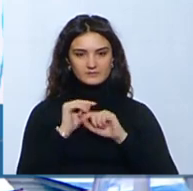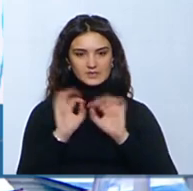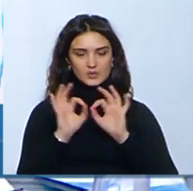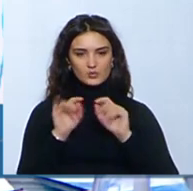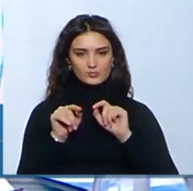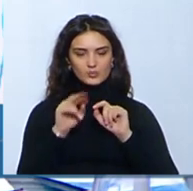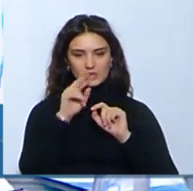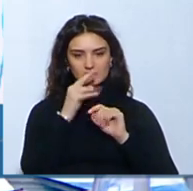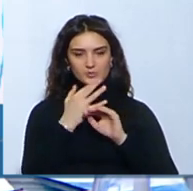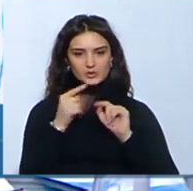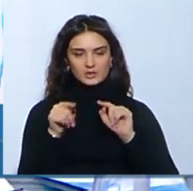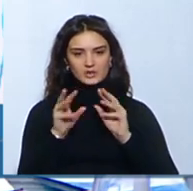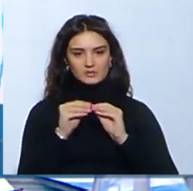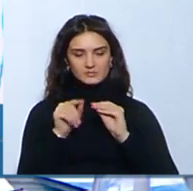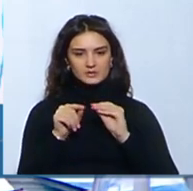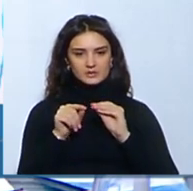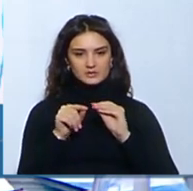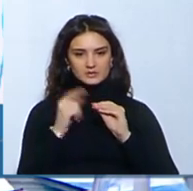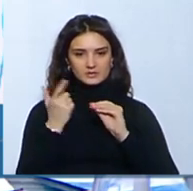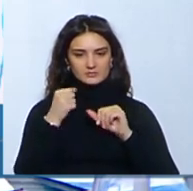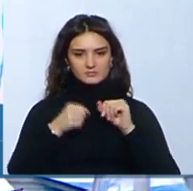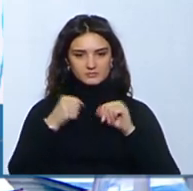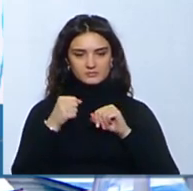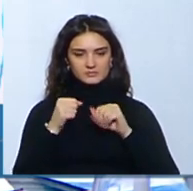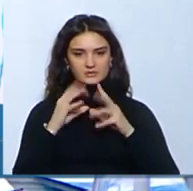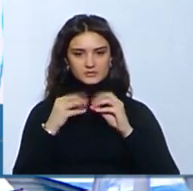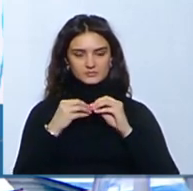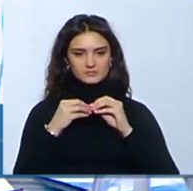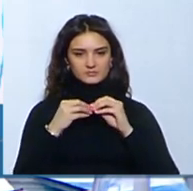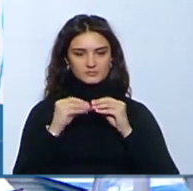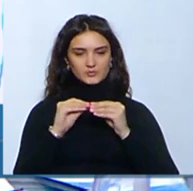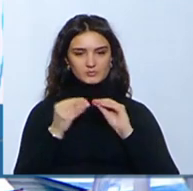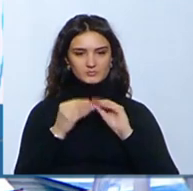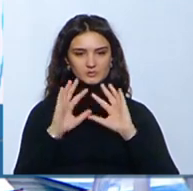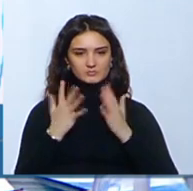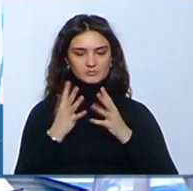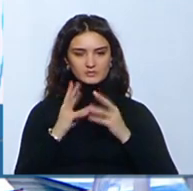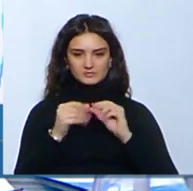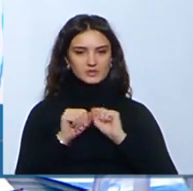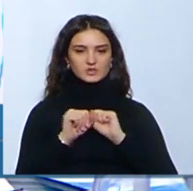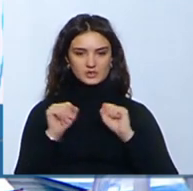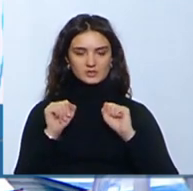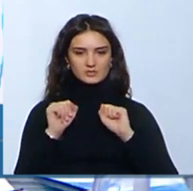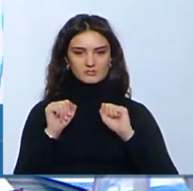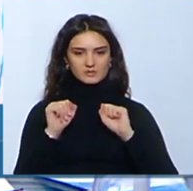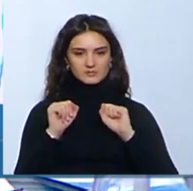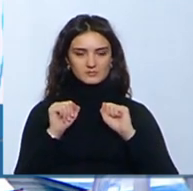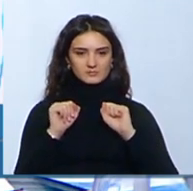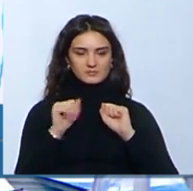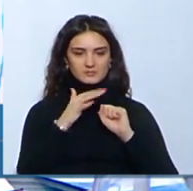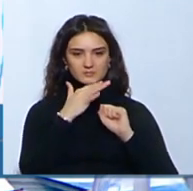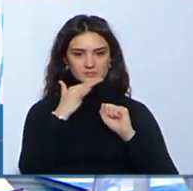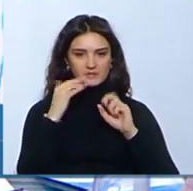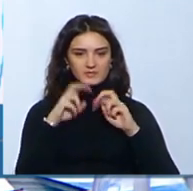ყურადღება, ანტიბიოტიკებთან გათამამება არც ერთი პრობლემის შემთხვევაში არ ღირს.